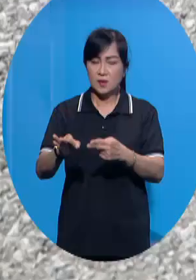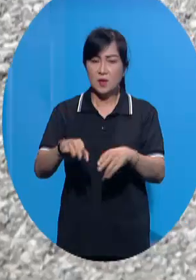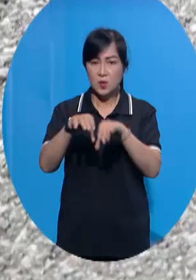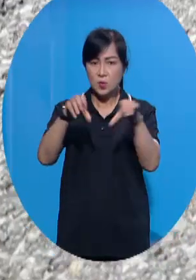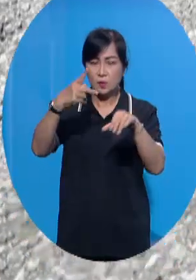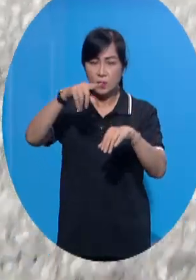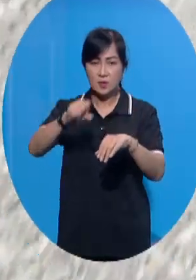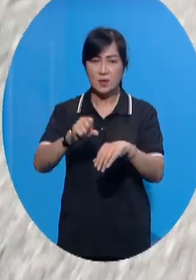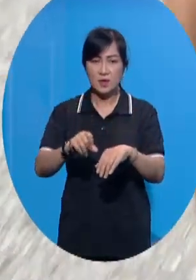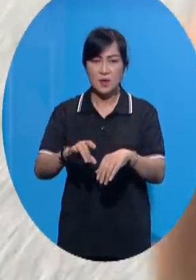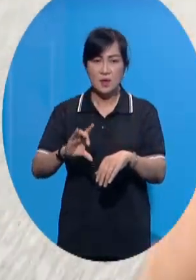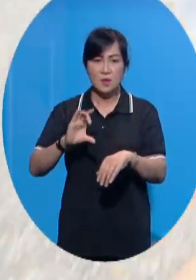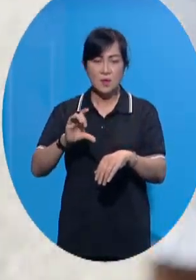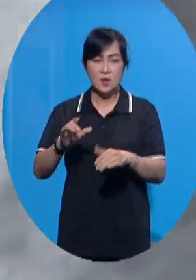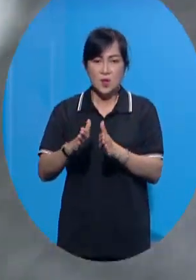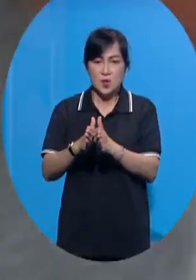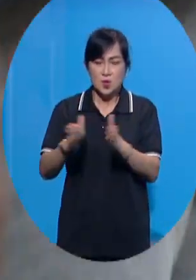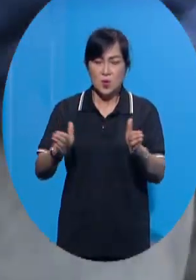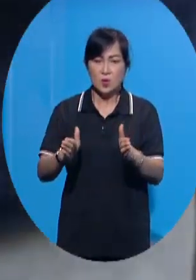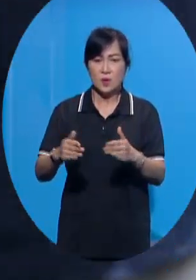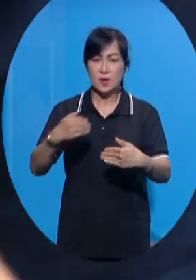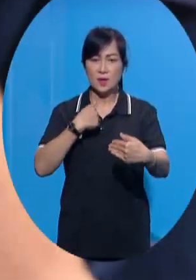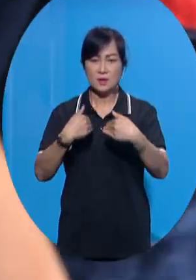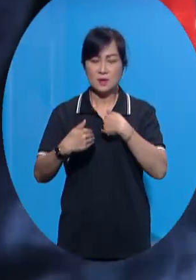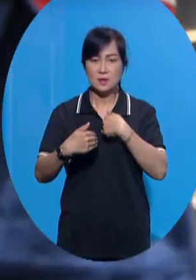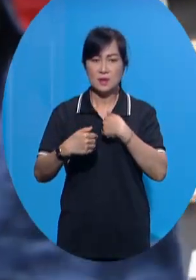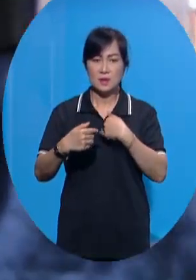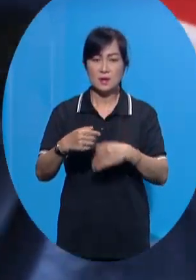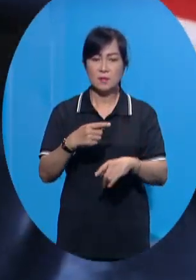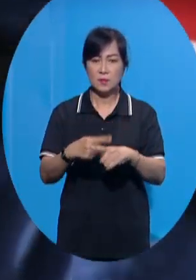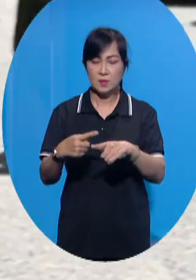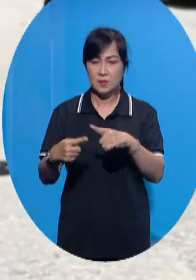chẳng hạn như nhà vệ sinh quá đông và nhiều rác thải có thể ảnh hưởng tiêu cực cho di sản thế giới này.